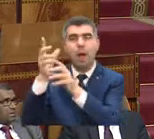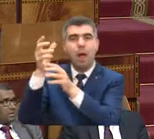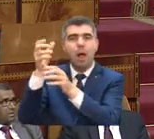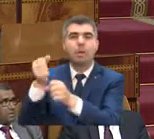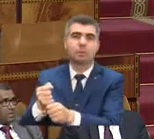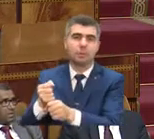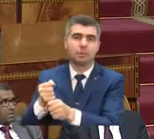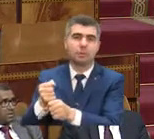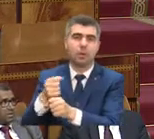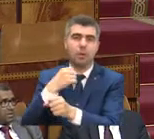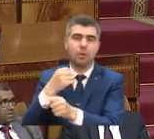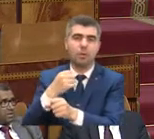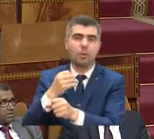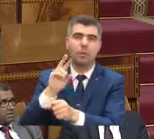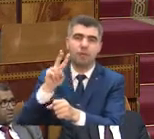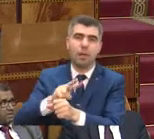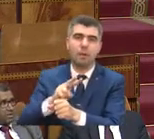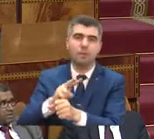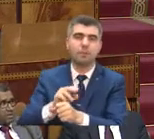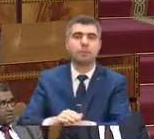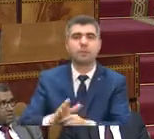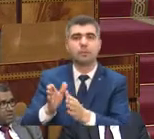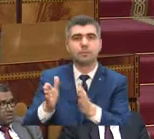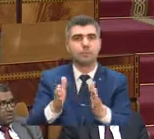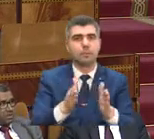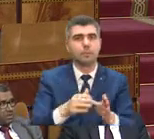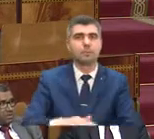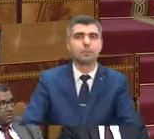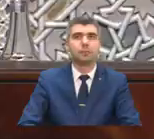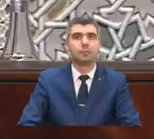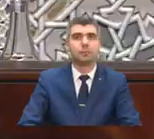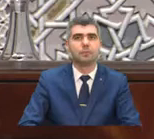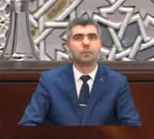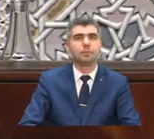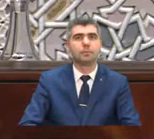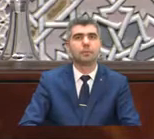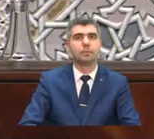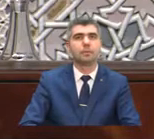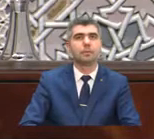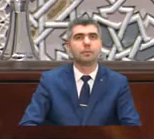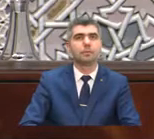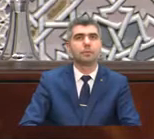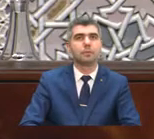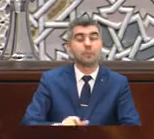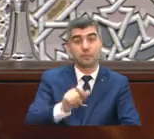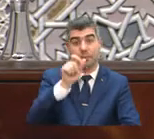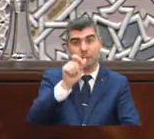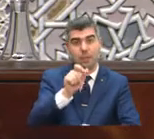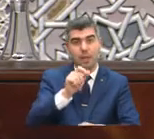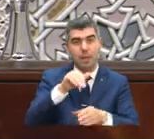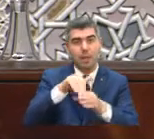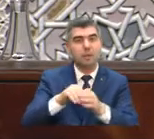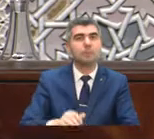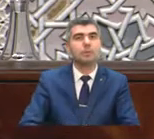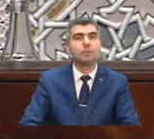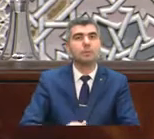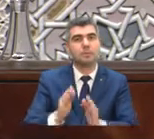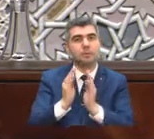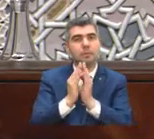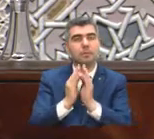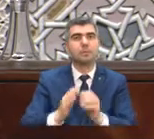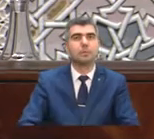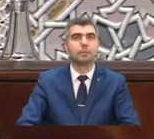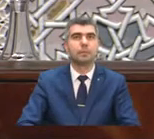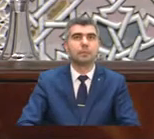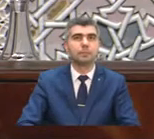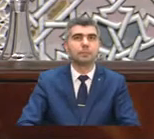لله وانا اليه راجعون، الله يرحمهم. شكرا. شكرا. الكلمه لاحد الساده النواب من فريق العداله والتنميه في اطار